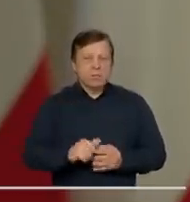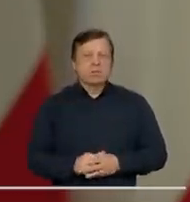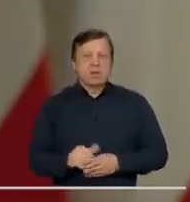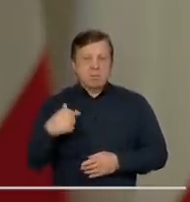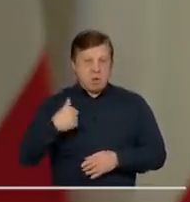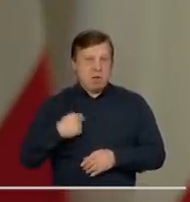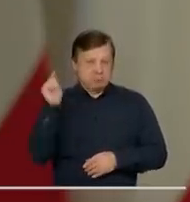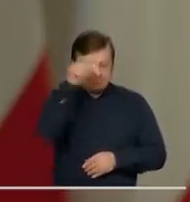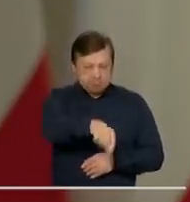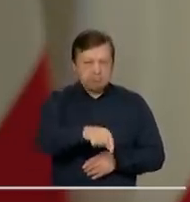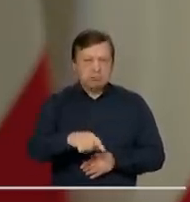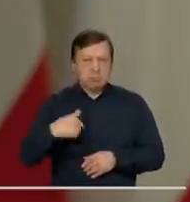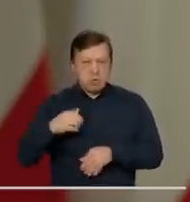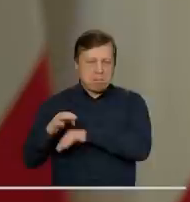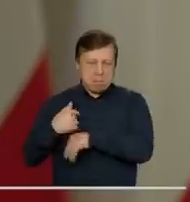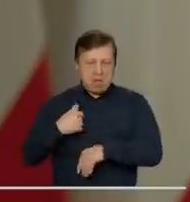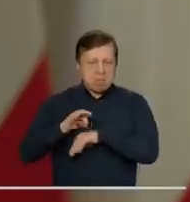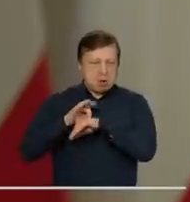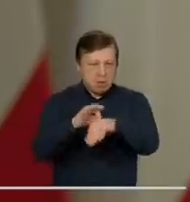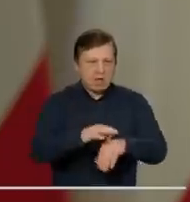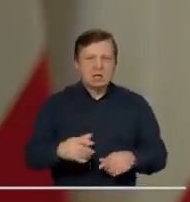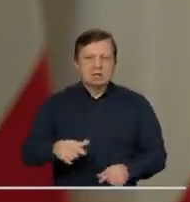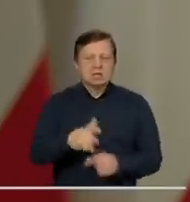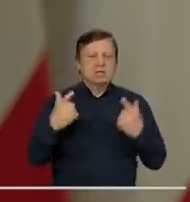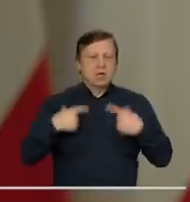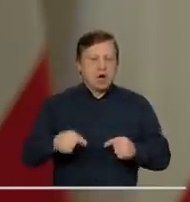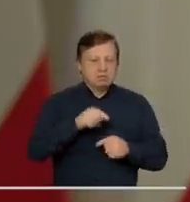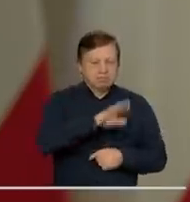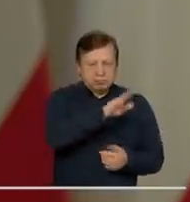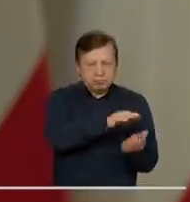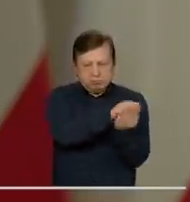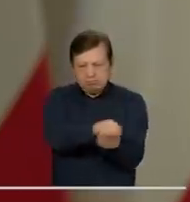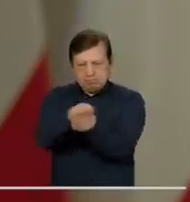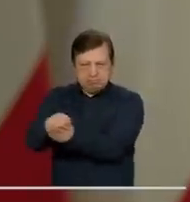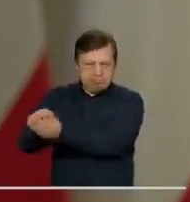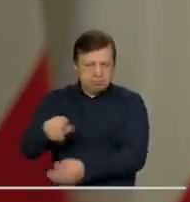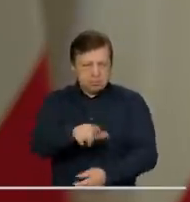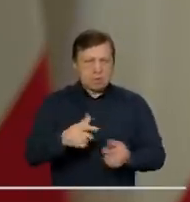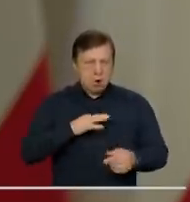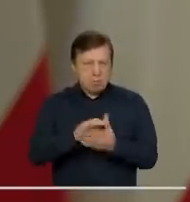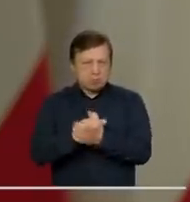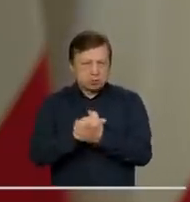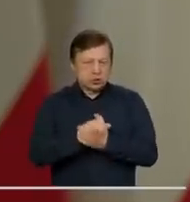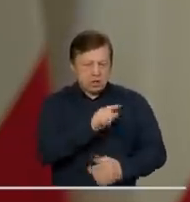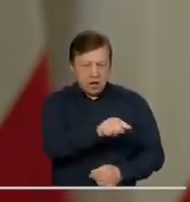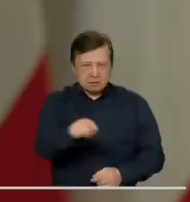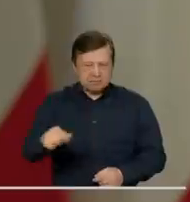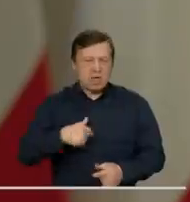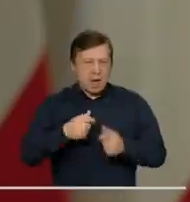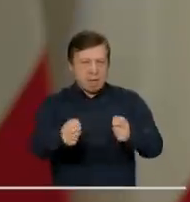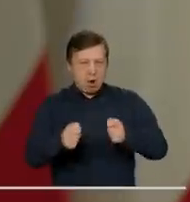Zaprowadzono mnie w miejsce, gdzie znajdowały się ciała prawie wszystkich ofiar, w tym moich przyjaciół, z którymi się wtedy